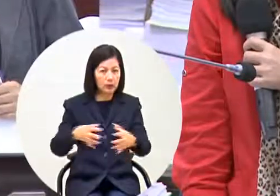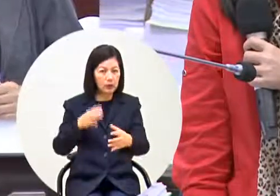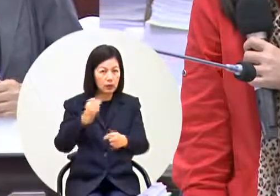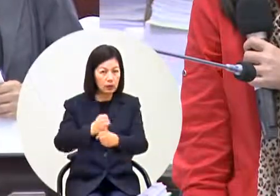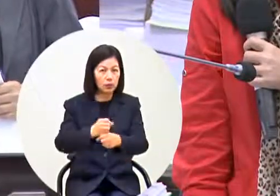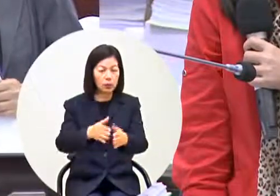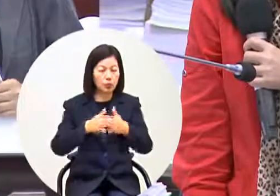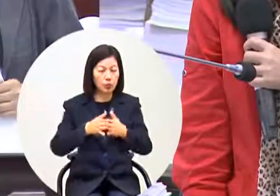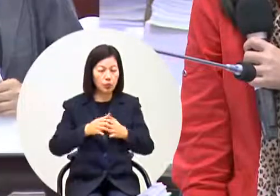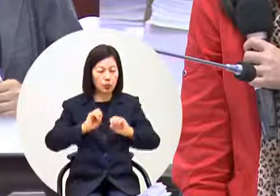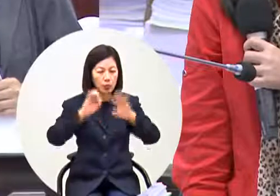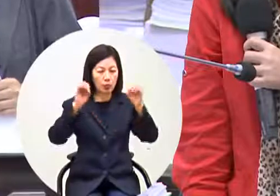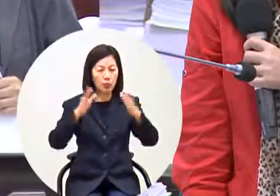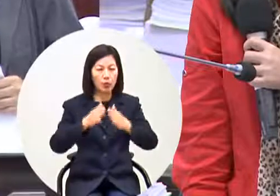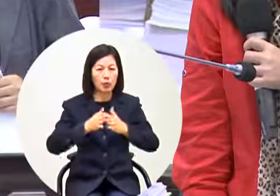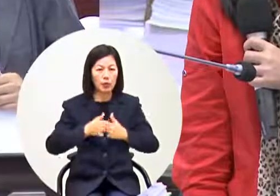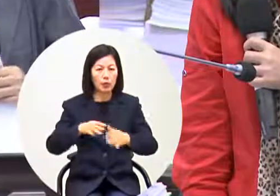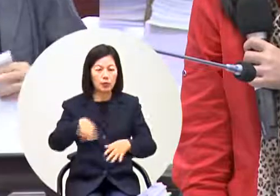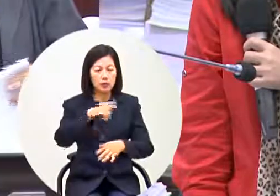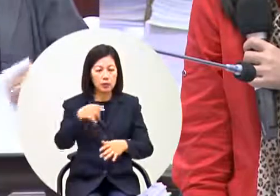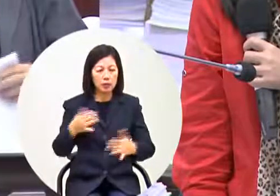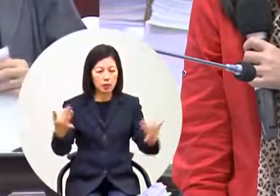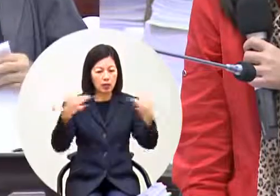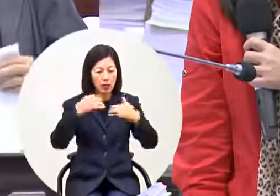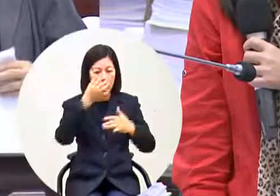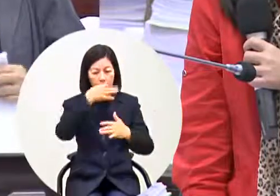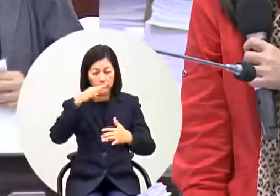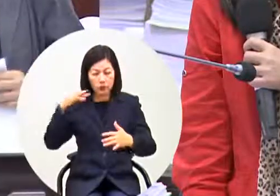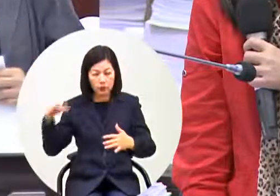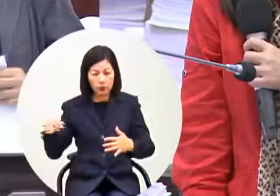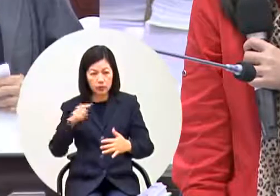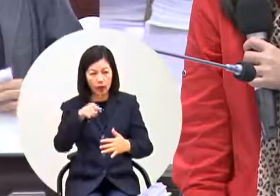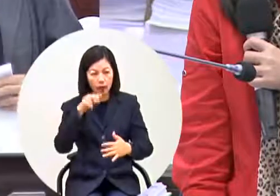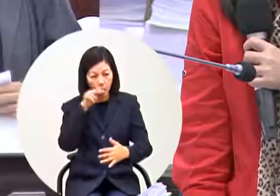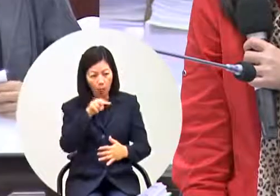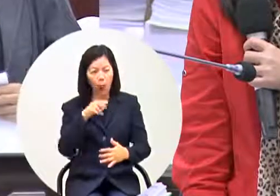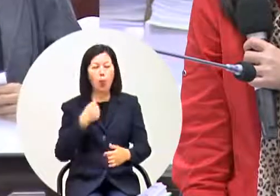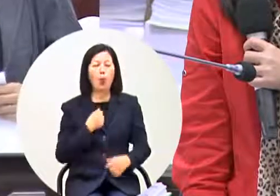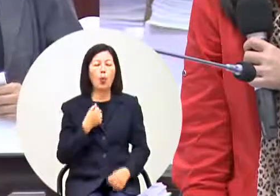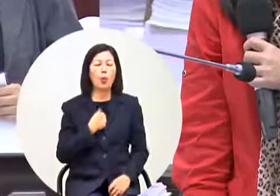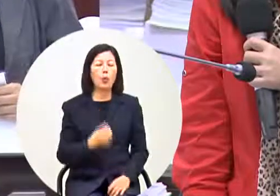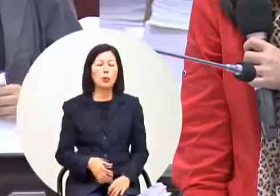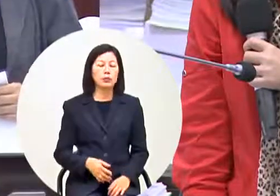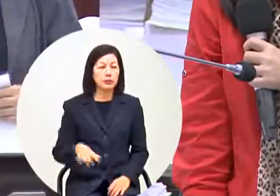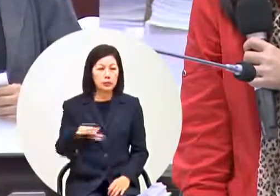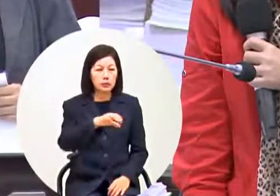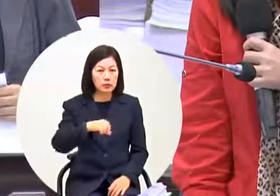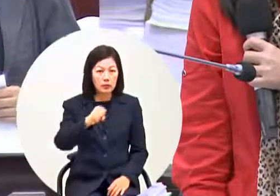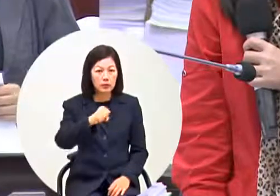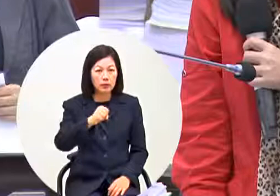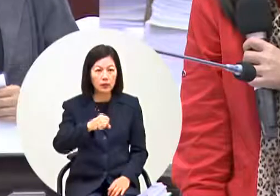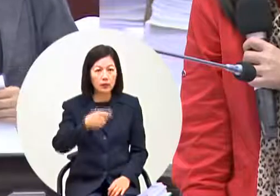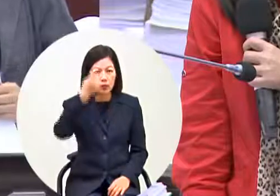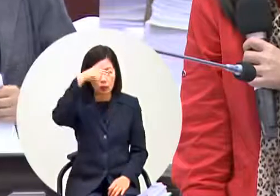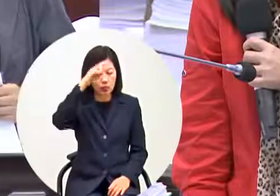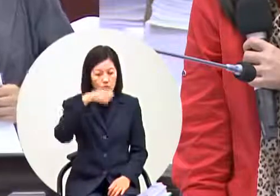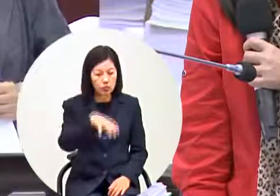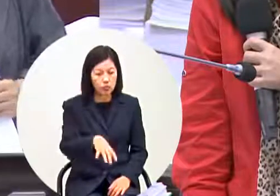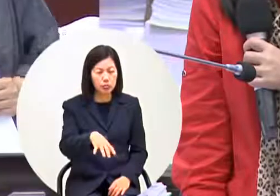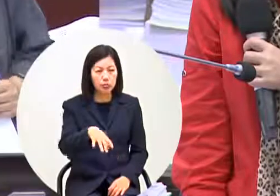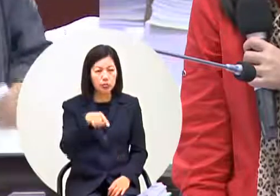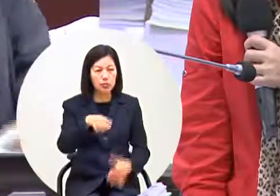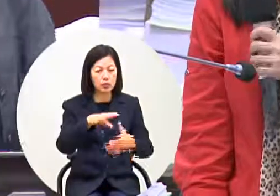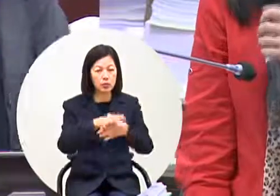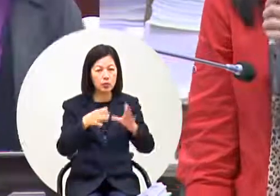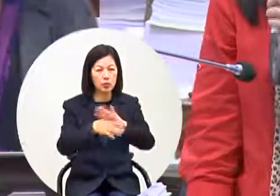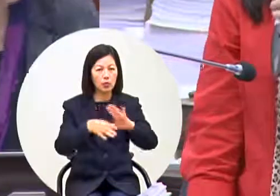山，更认识凤山在整个一个古老古城这个文化之美、深度之